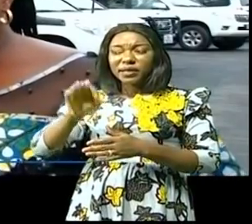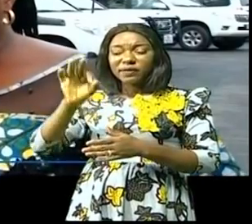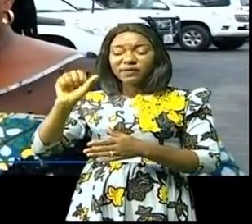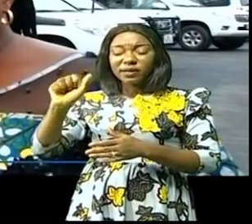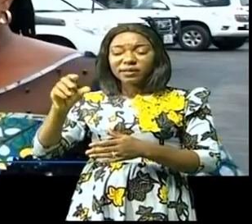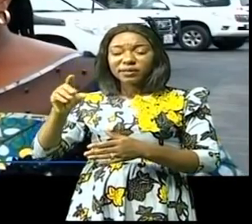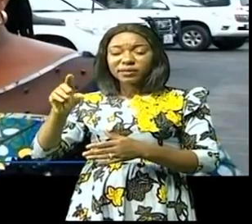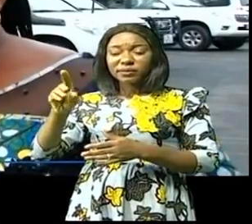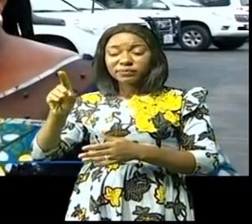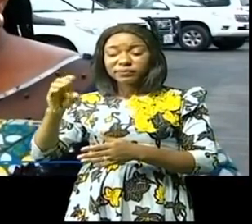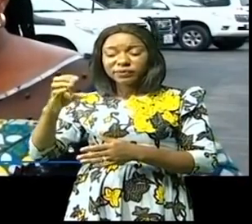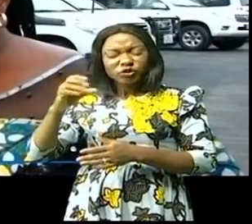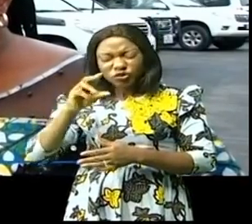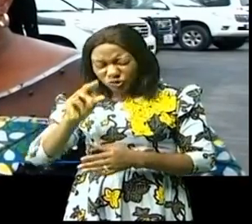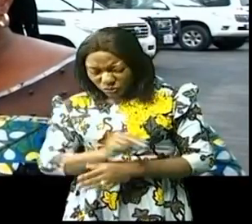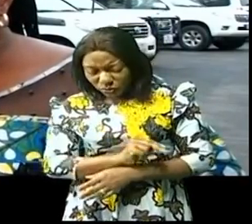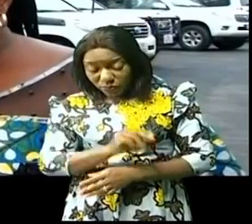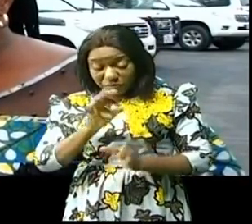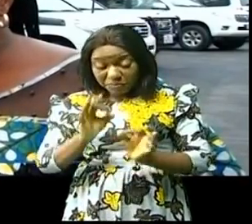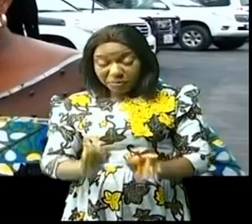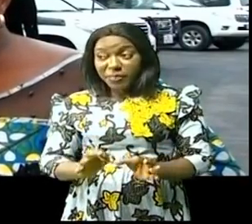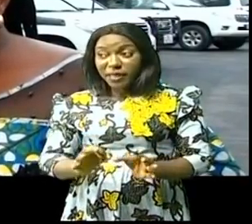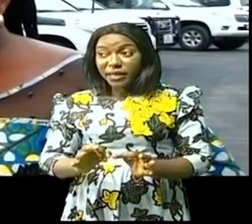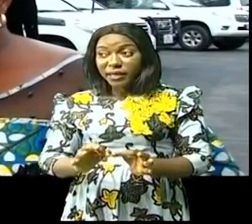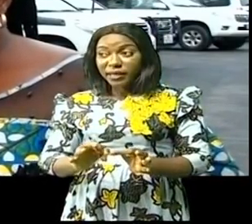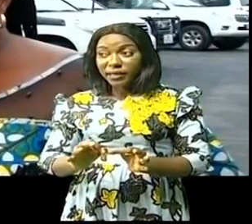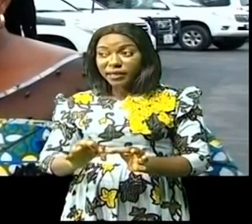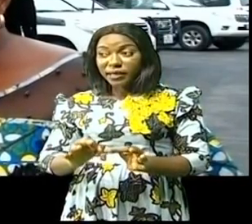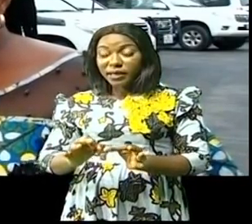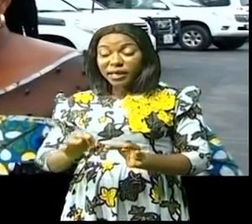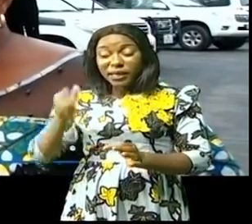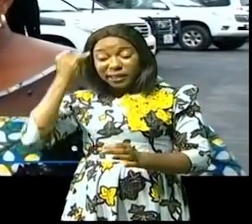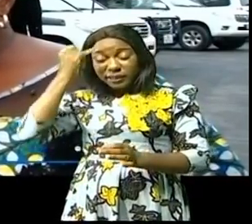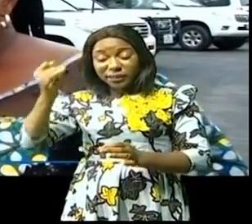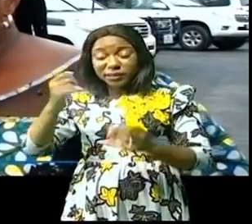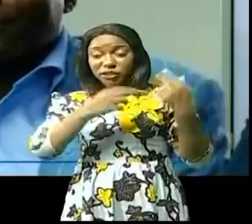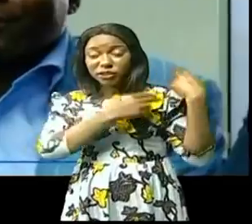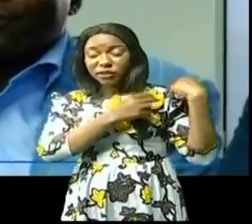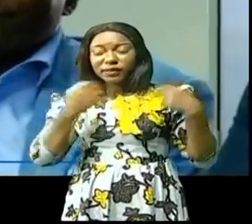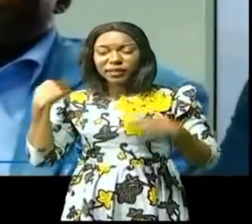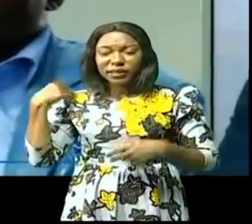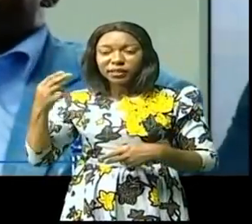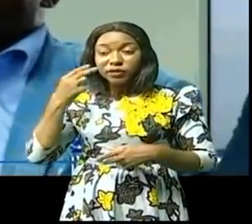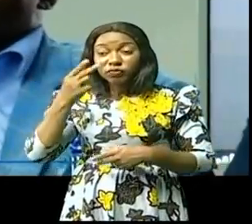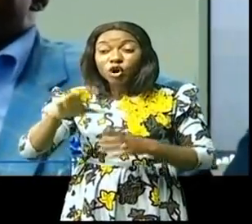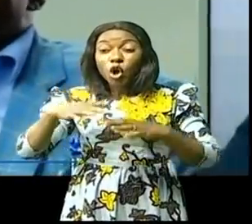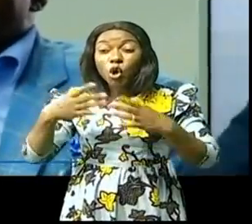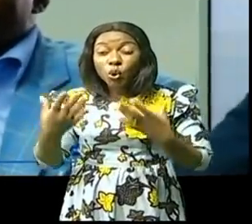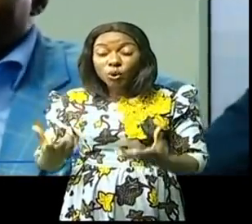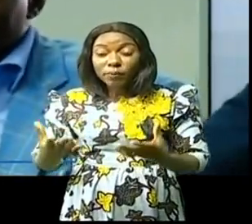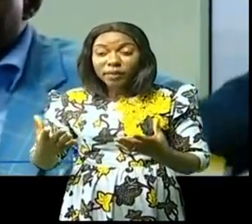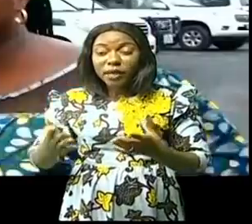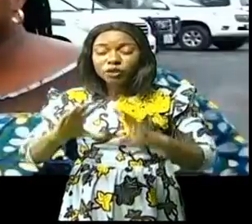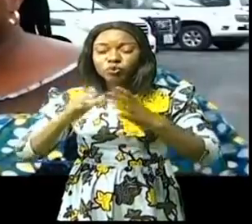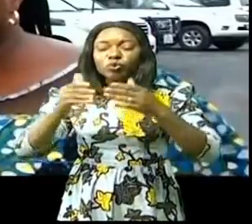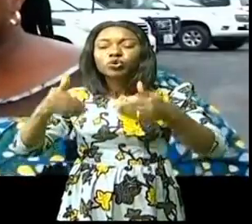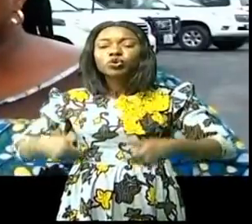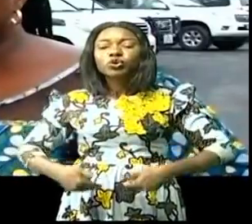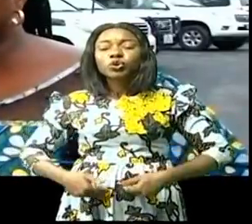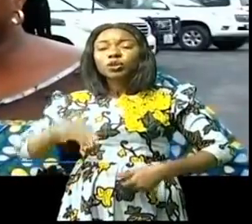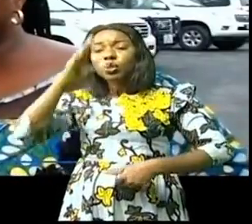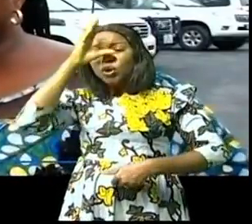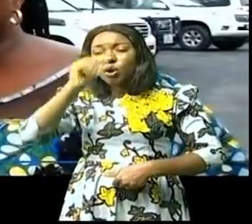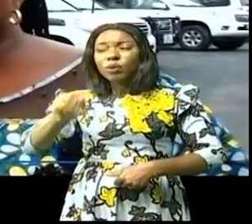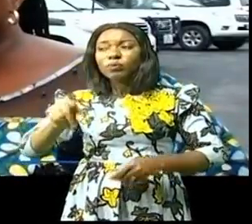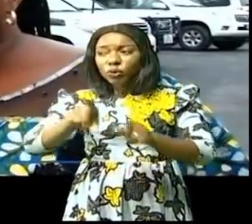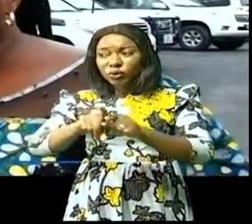de les traquer, mais l'initiative du chef de l'État, c'est de voir comment tous ces jeunes gens, ils sont issus des